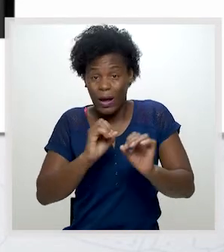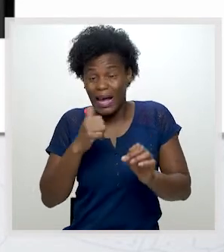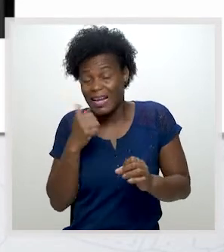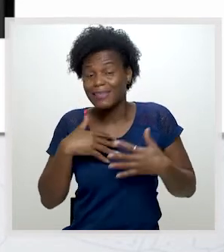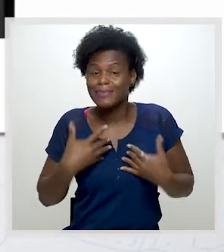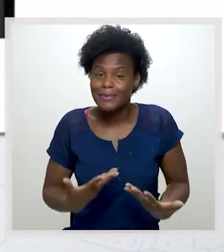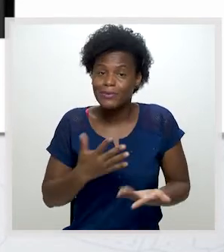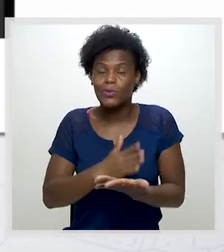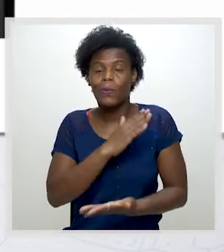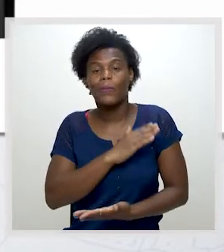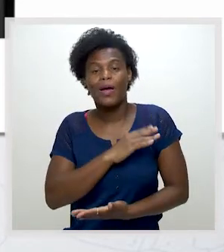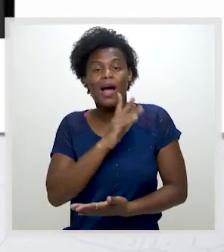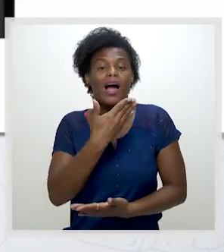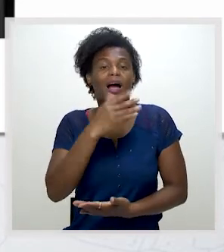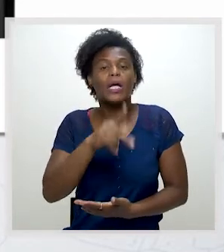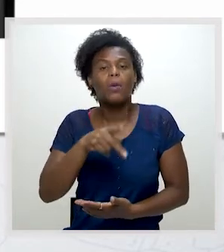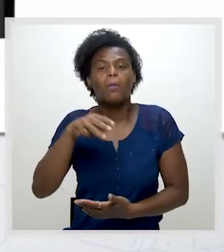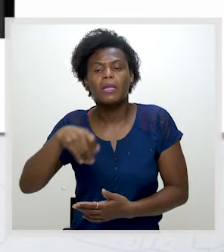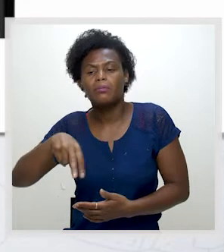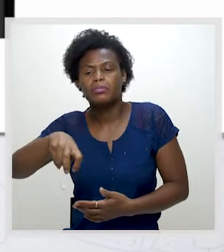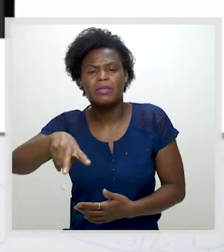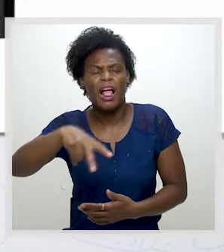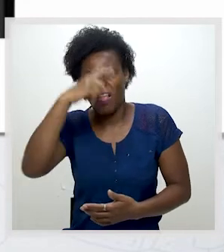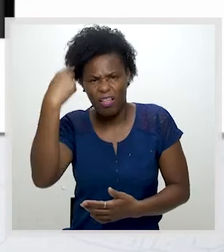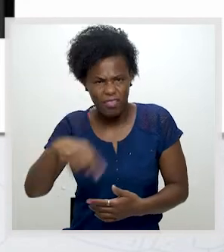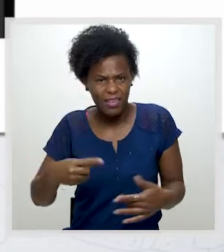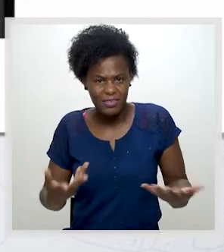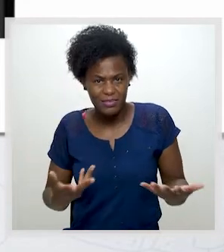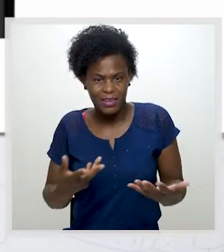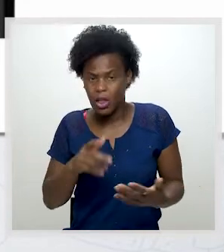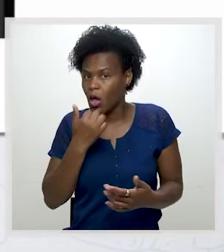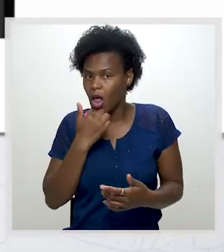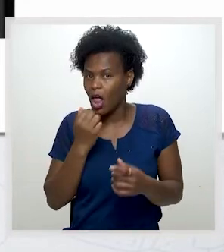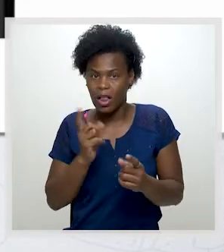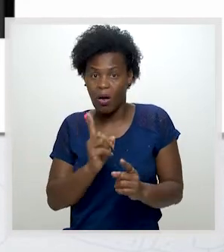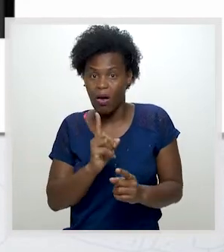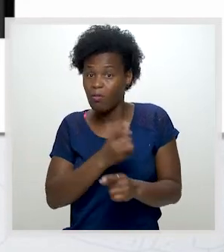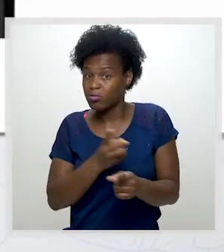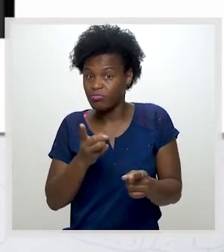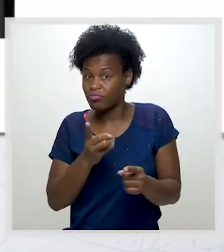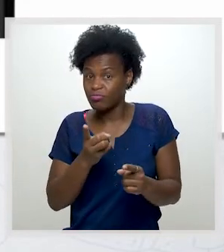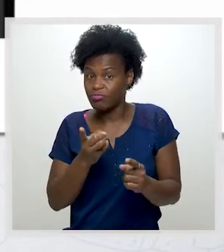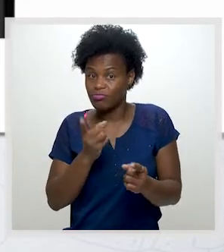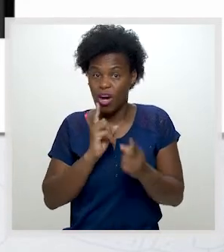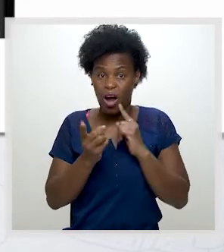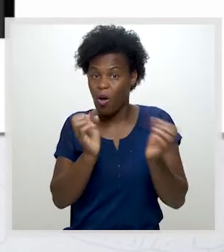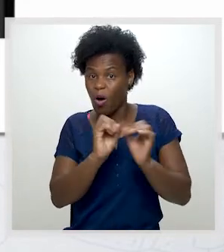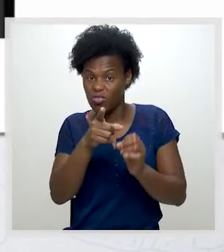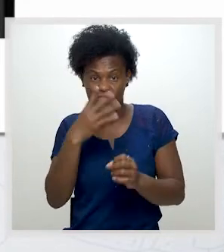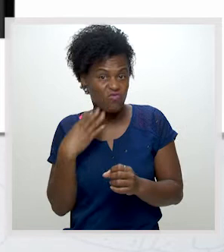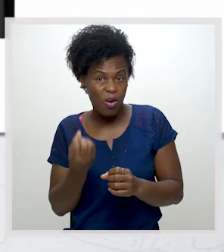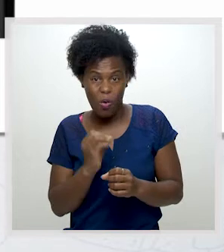ils sont fatigués. 1 kilomètre à pied, c'est dur. Ne rigolez pas, ce n'est pas drôle. Vous n'avez pas